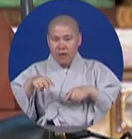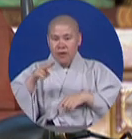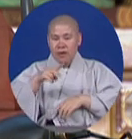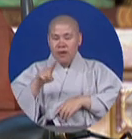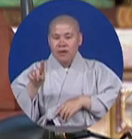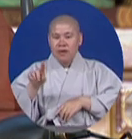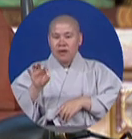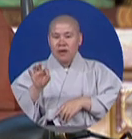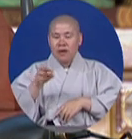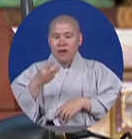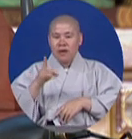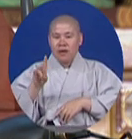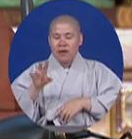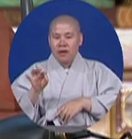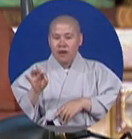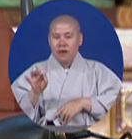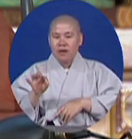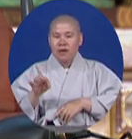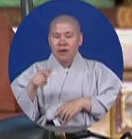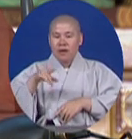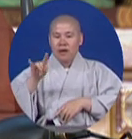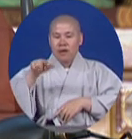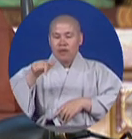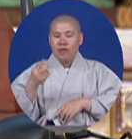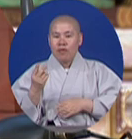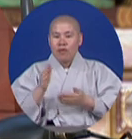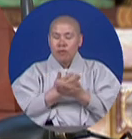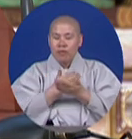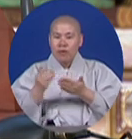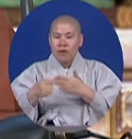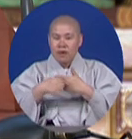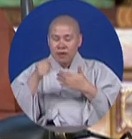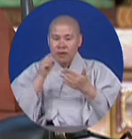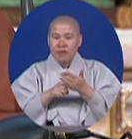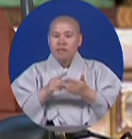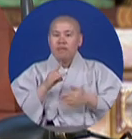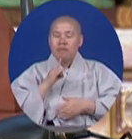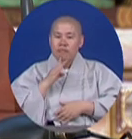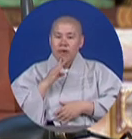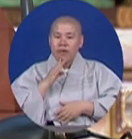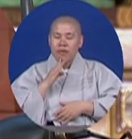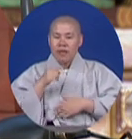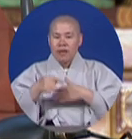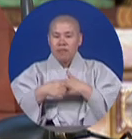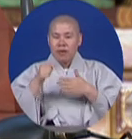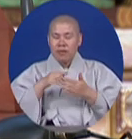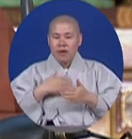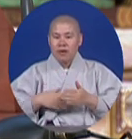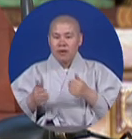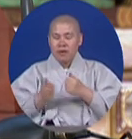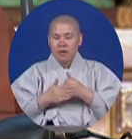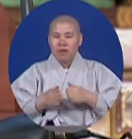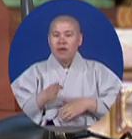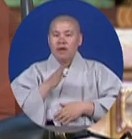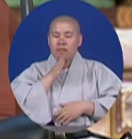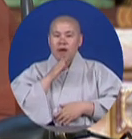사량계교 분별심만을 마음으로 아니까 무분별 참다운